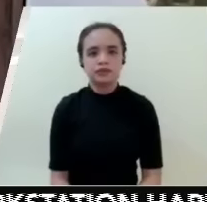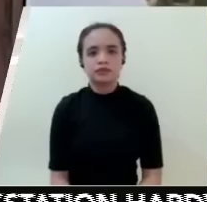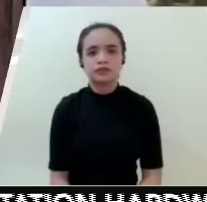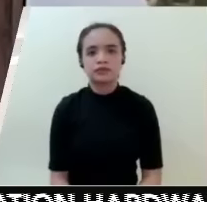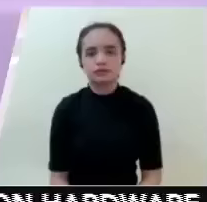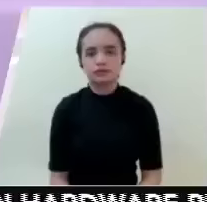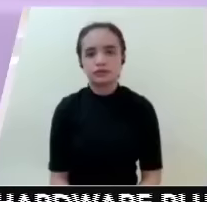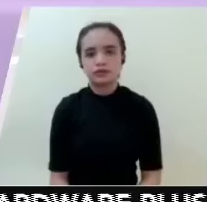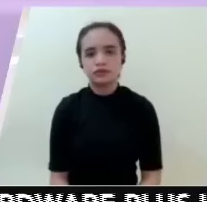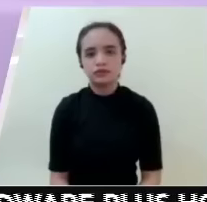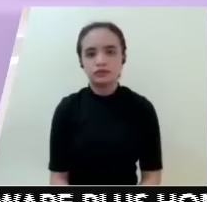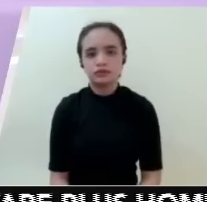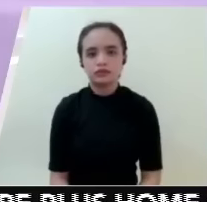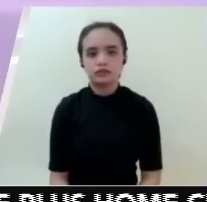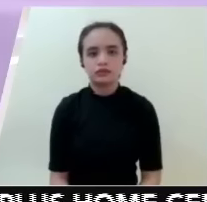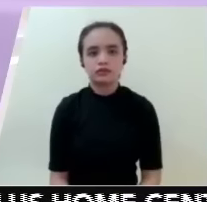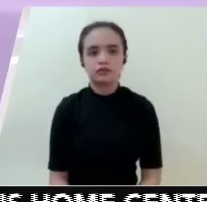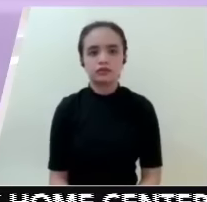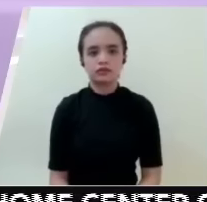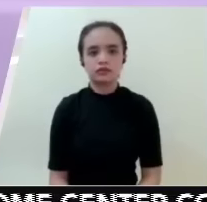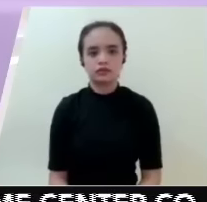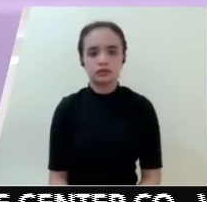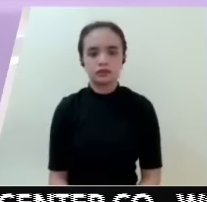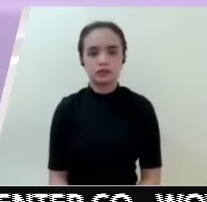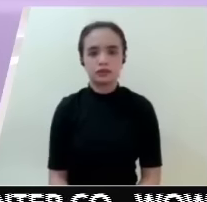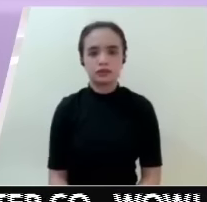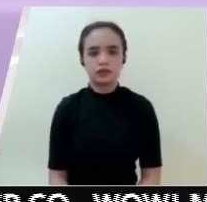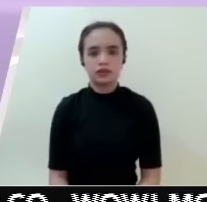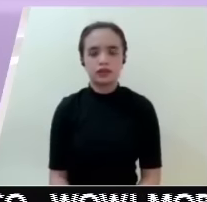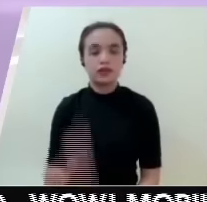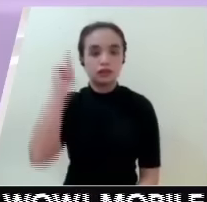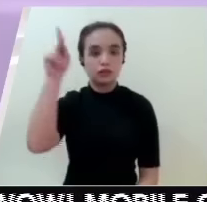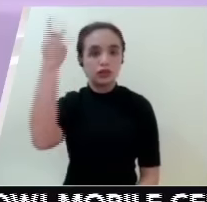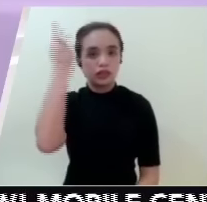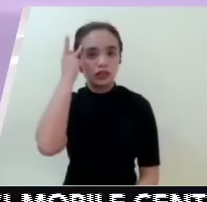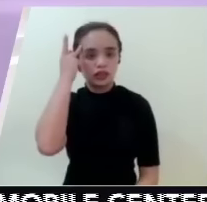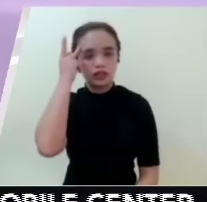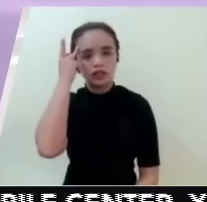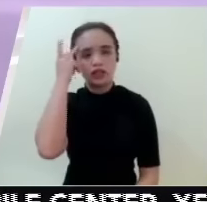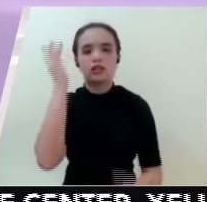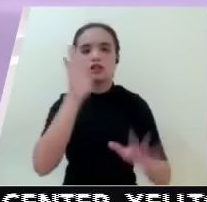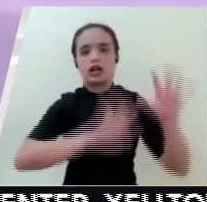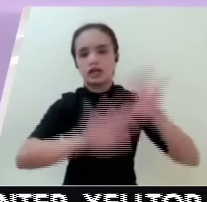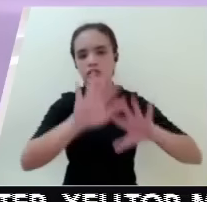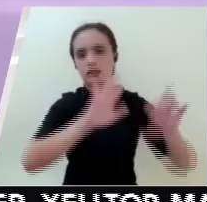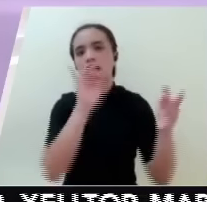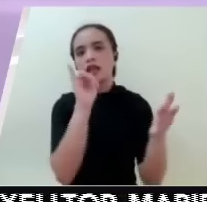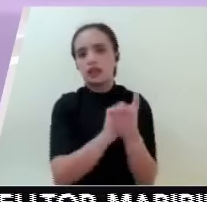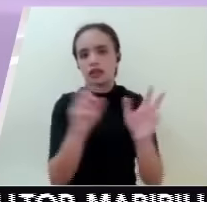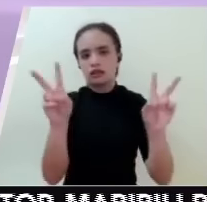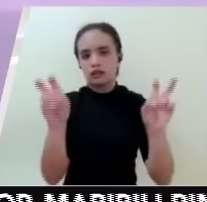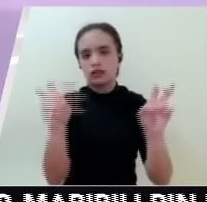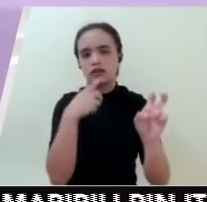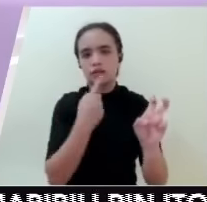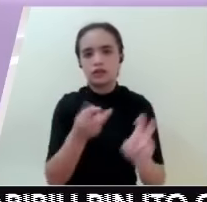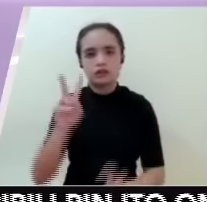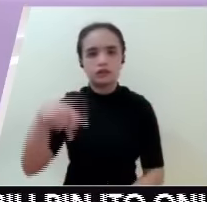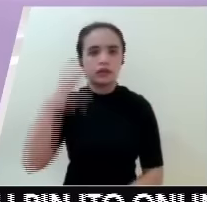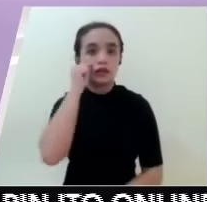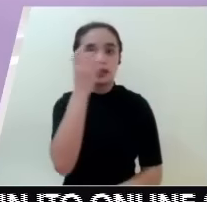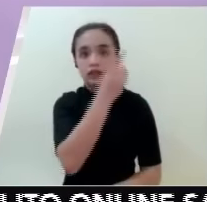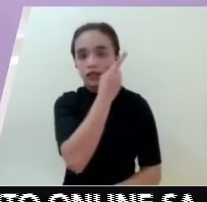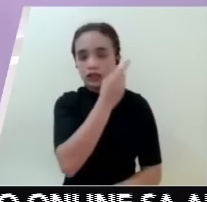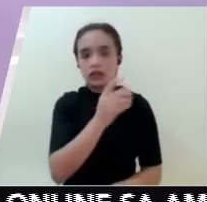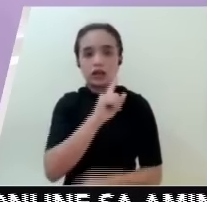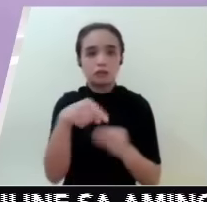oras. Political harassment. Yan po ang tingin ni Vice President Sara Duterte sa pagdawid sa kanyang kapatid at asawa